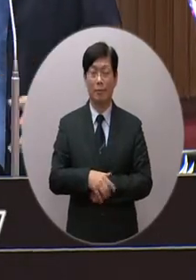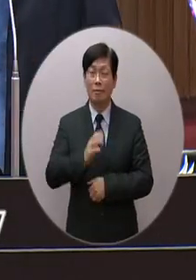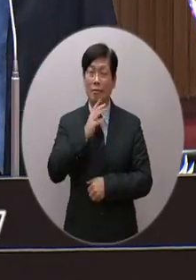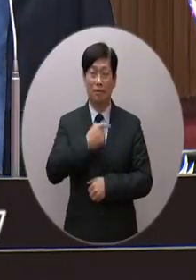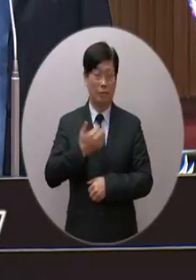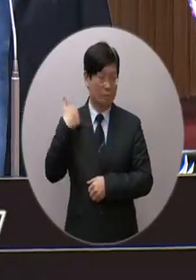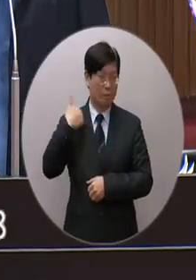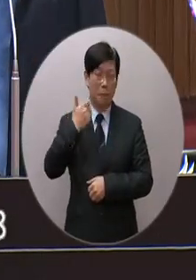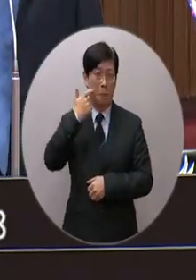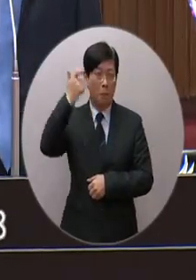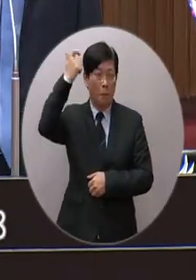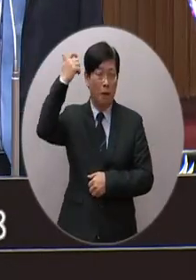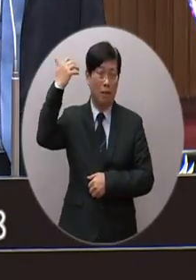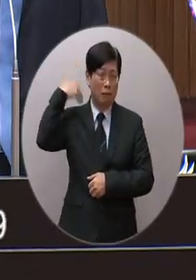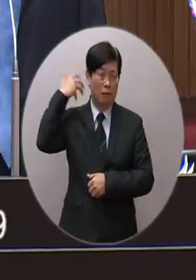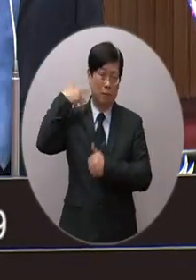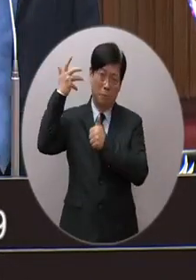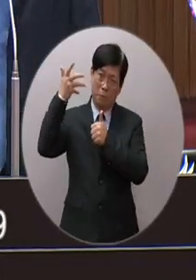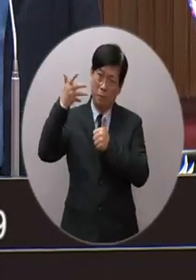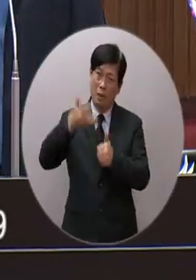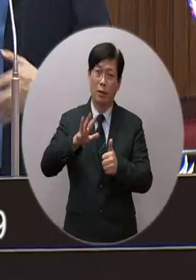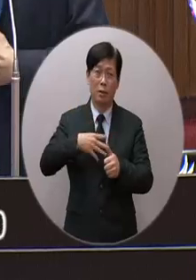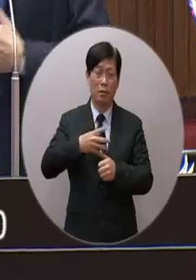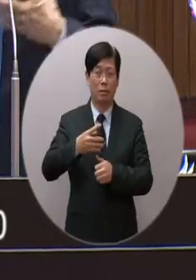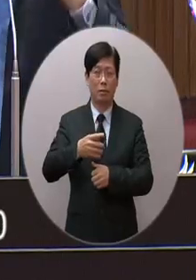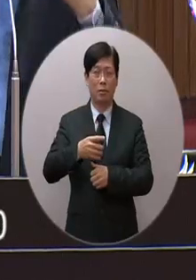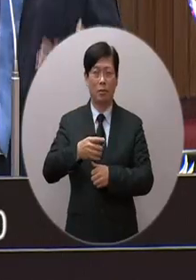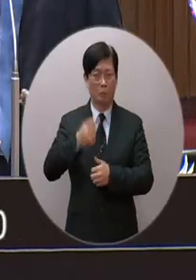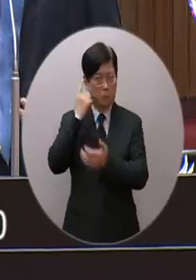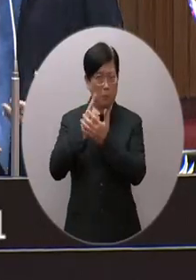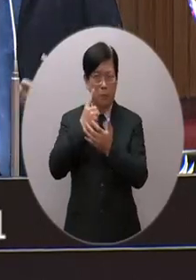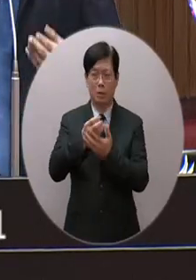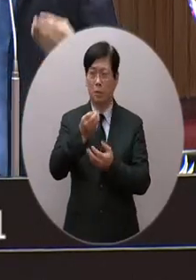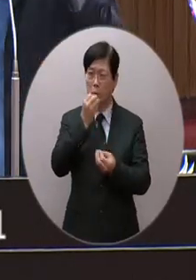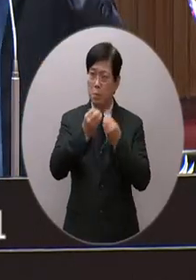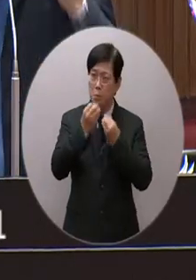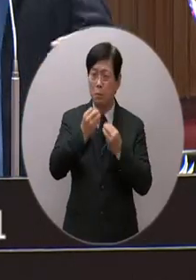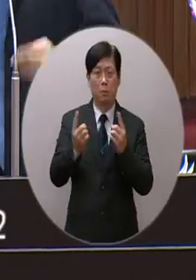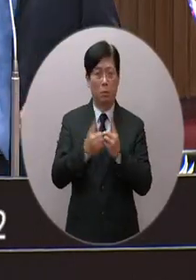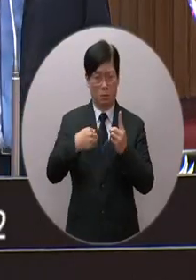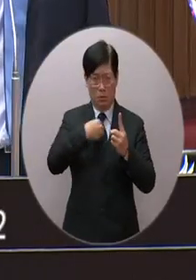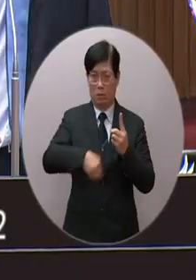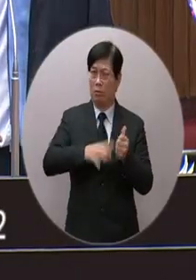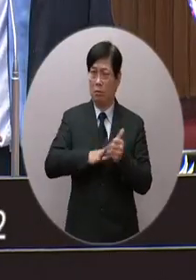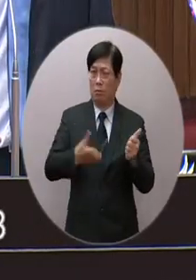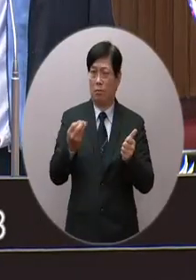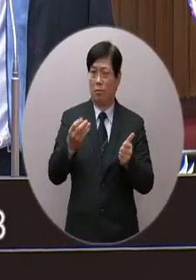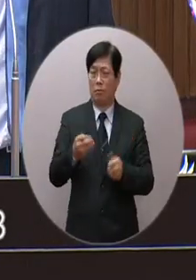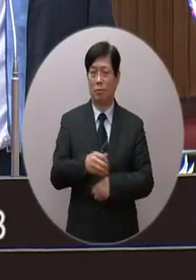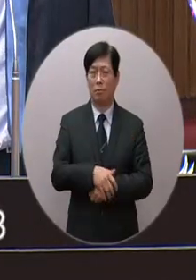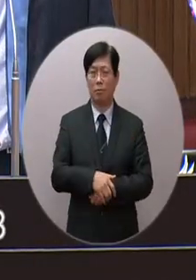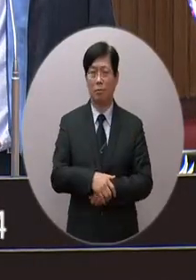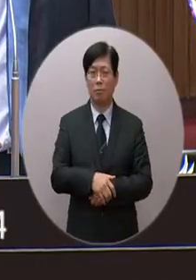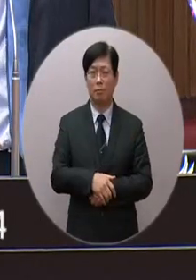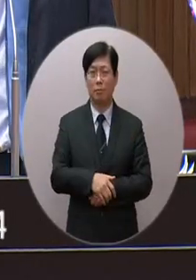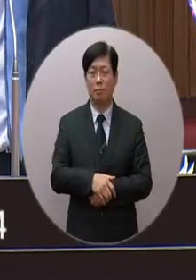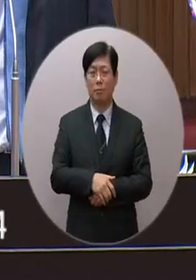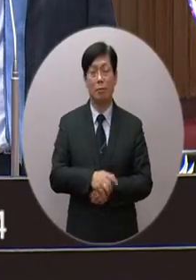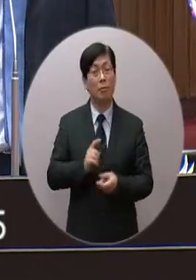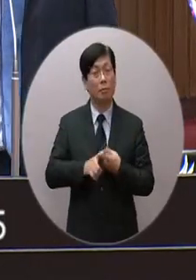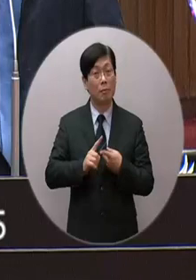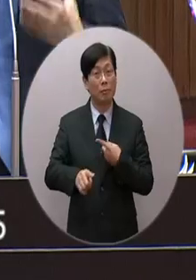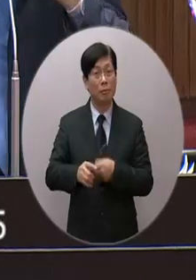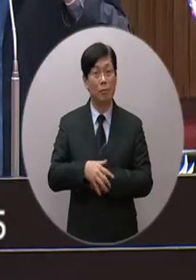的祖先为有人开始，有生物开始，大家拢安尼食，对咱身体并无百害嘛，对